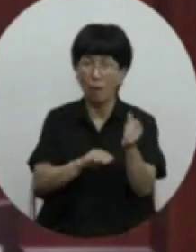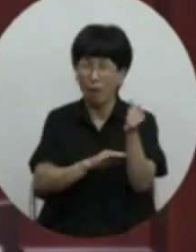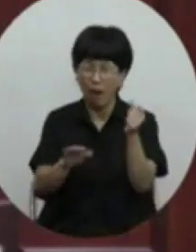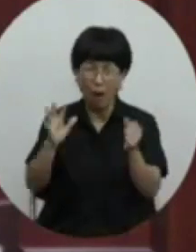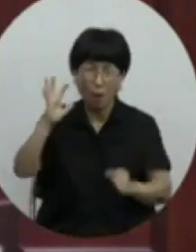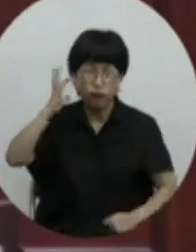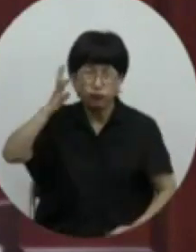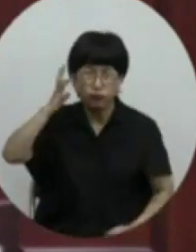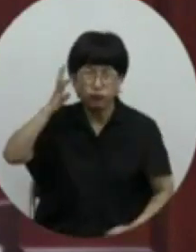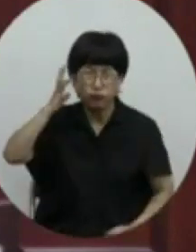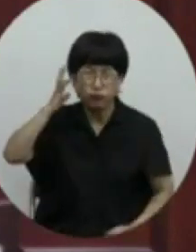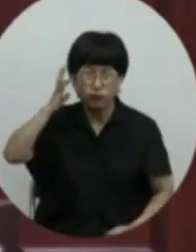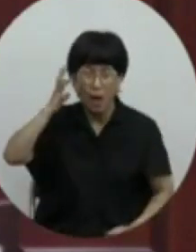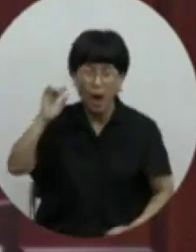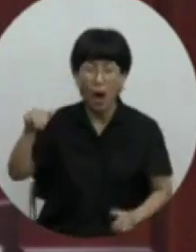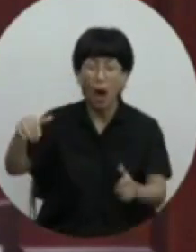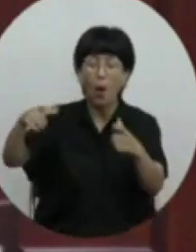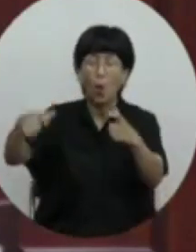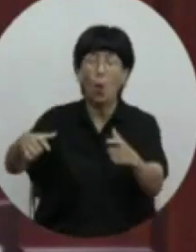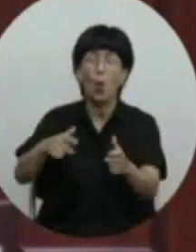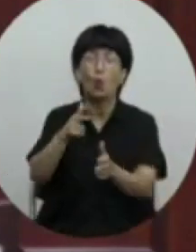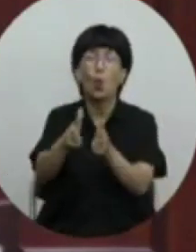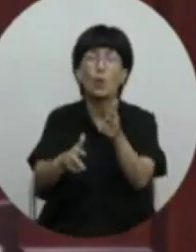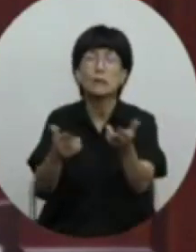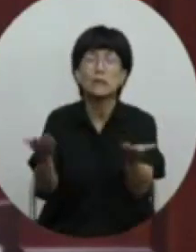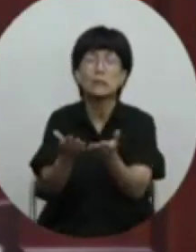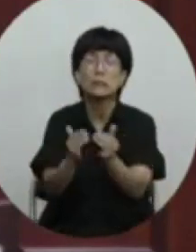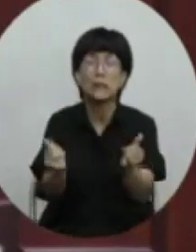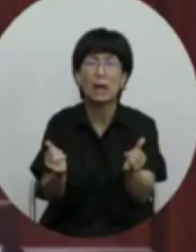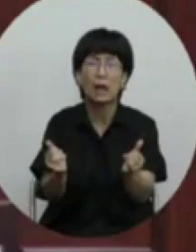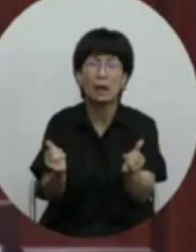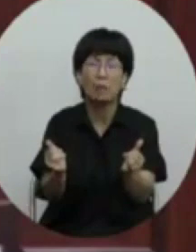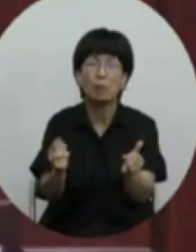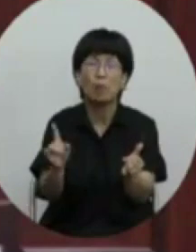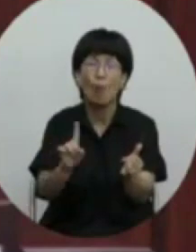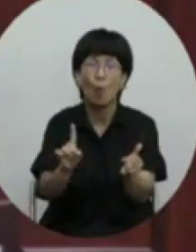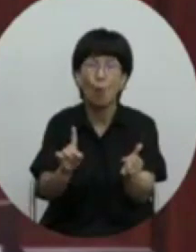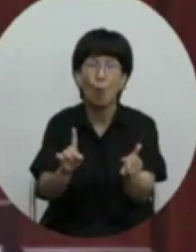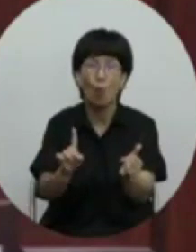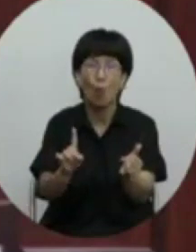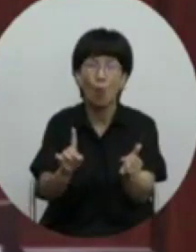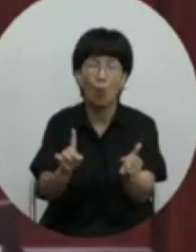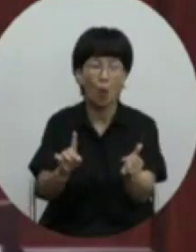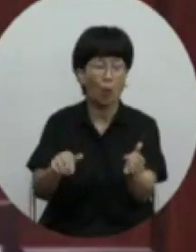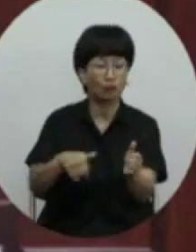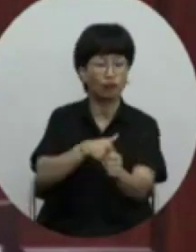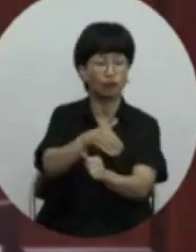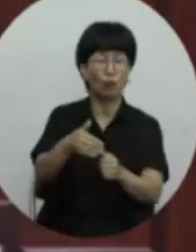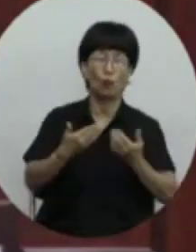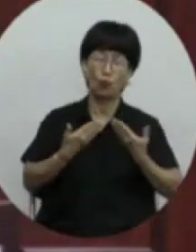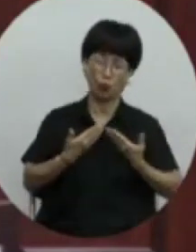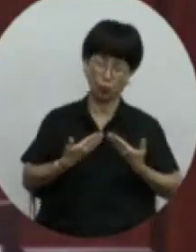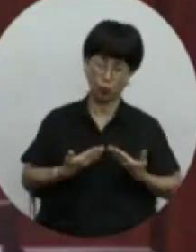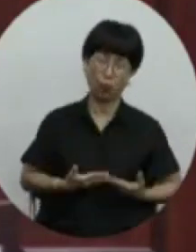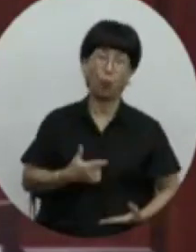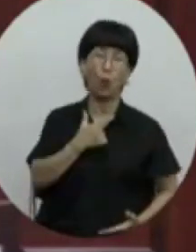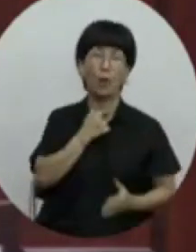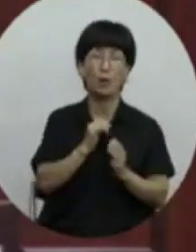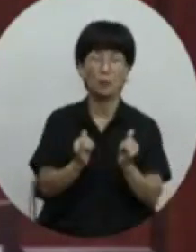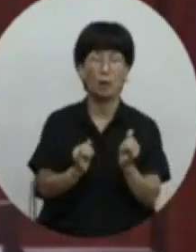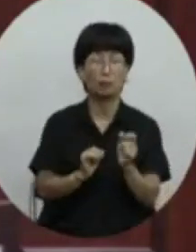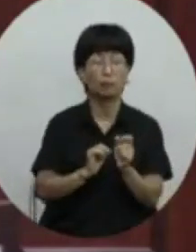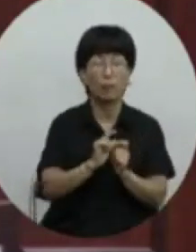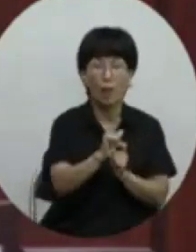소음이라면 소음이 발생되는 공장에 근무하는 사람이라면 모르겠지만 조용한 곳에 살고자 하는